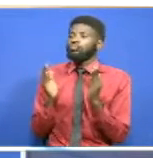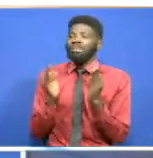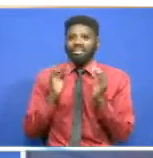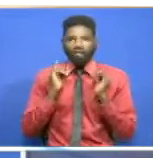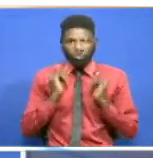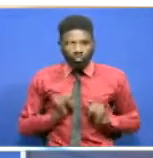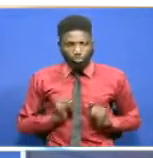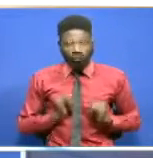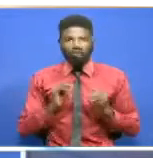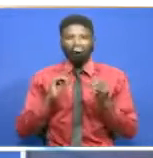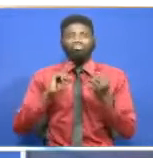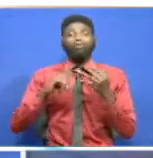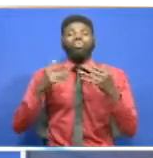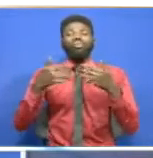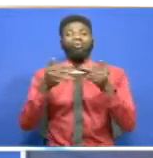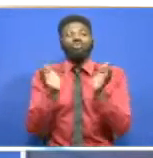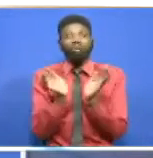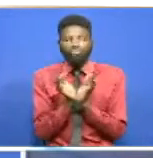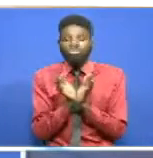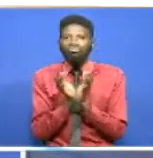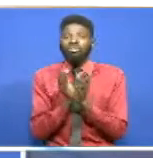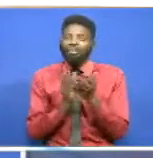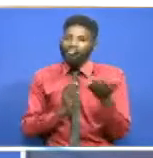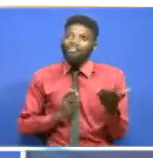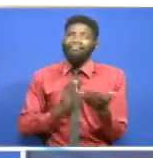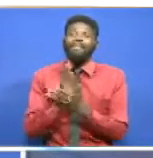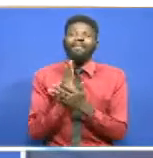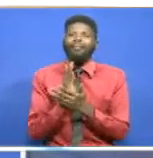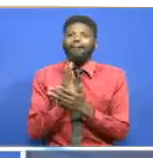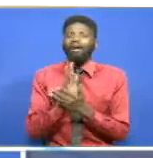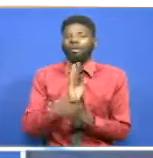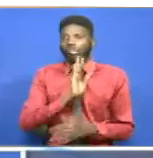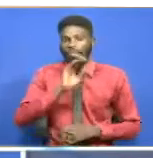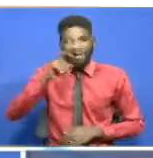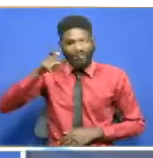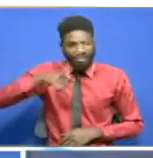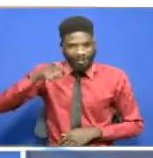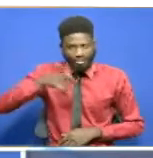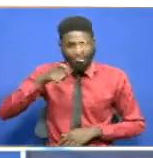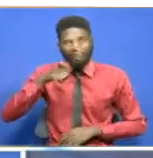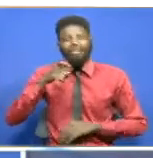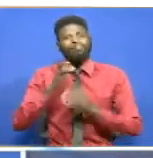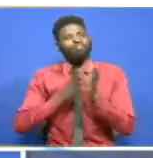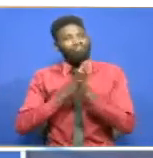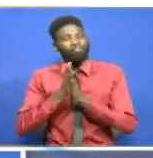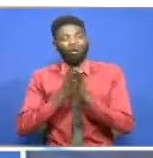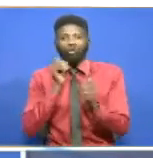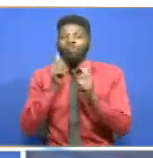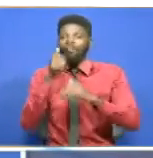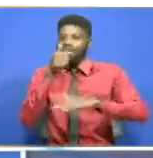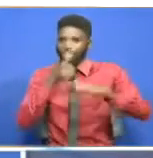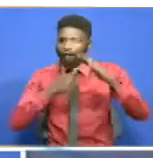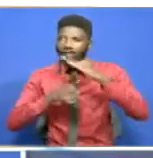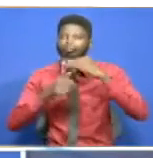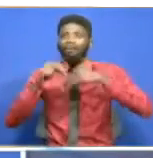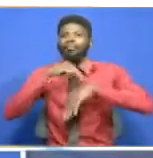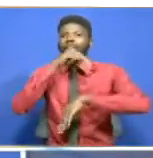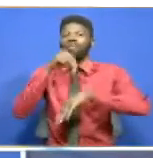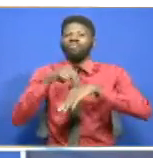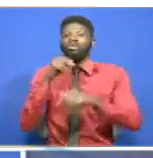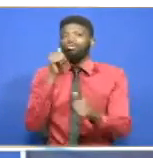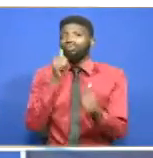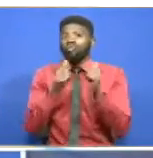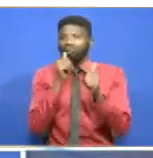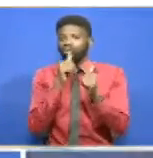community rights, needs and aspirations, and a government that is national, democratic,